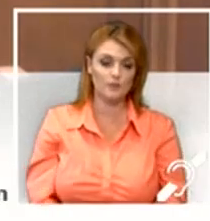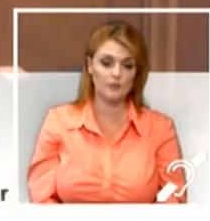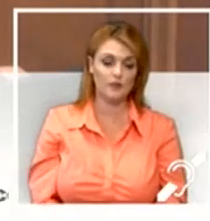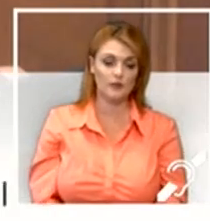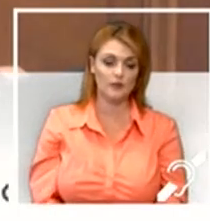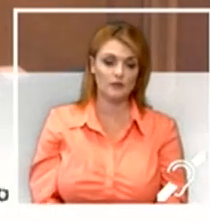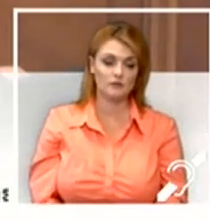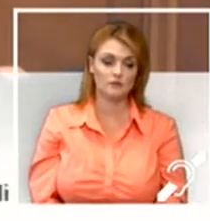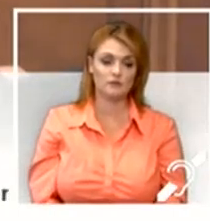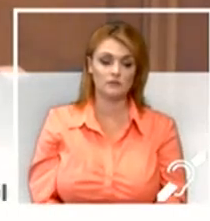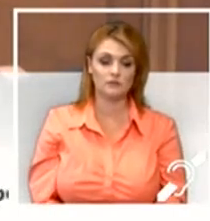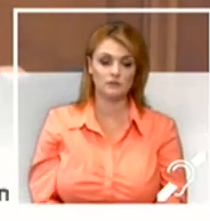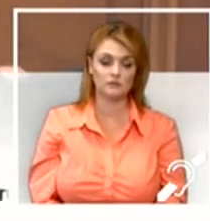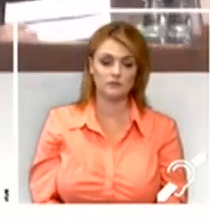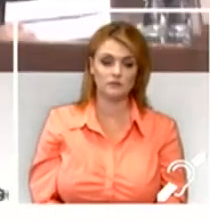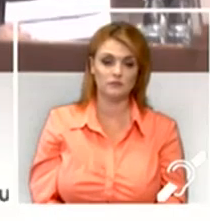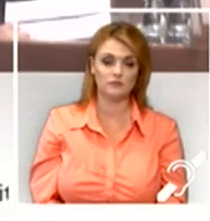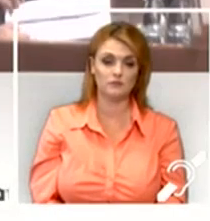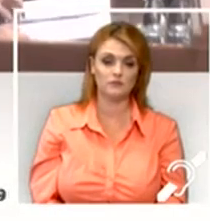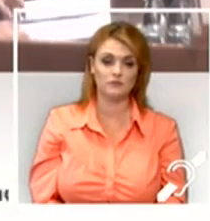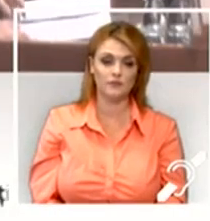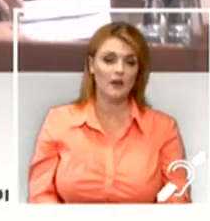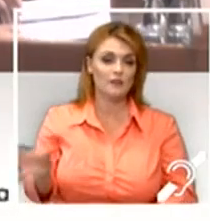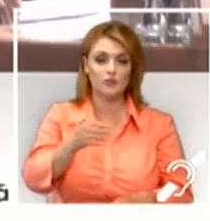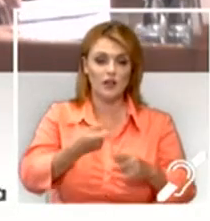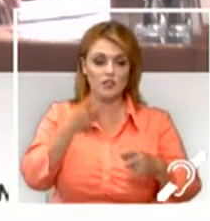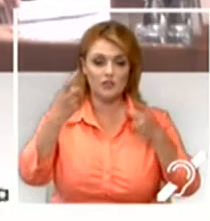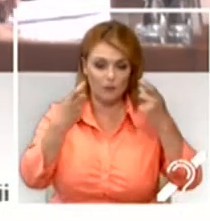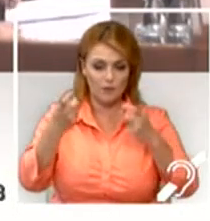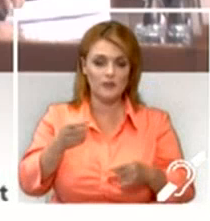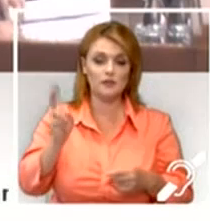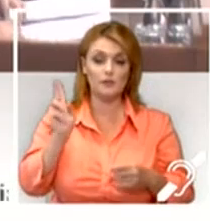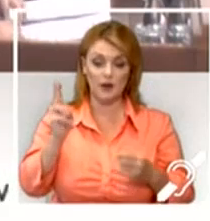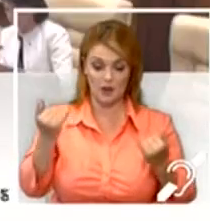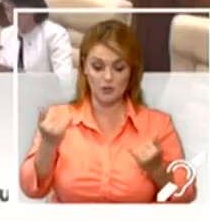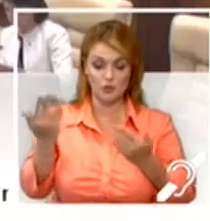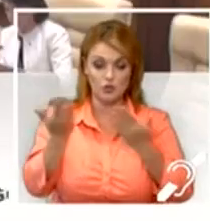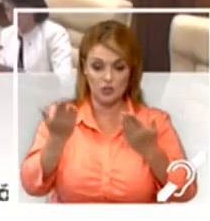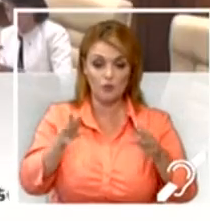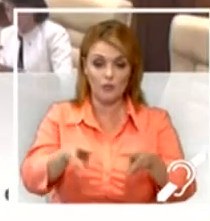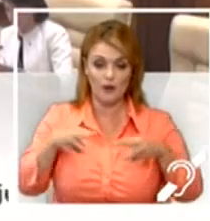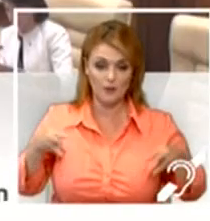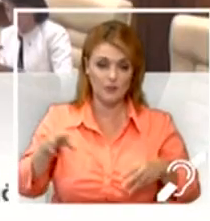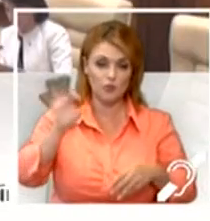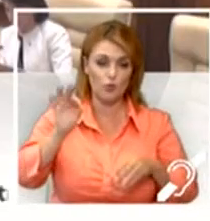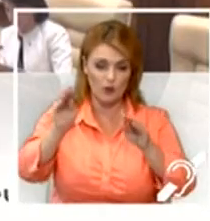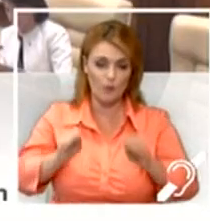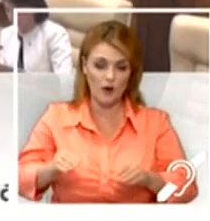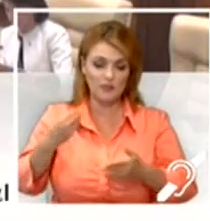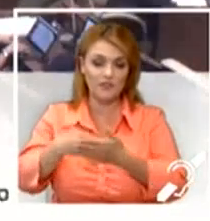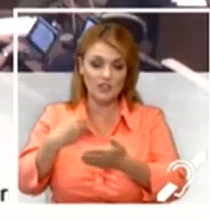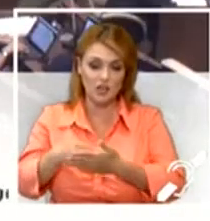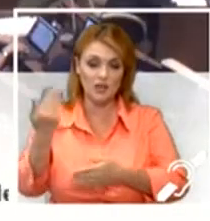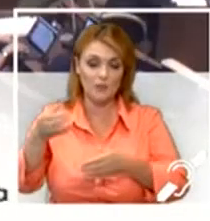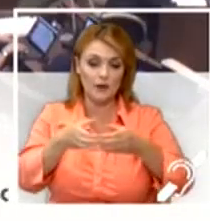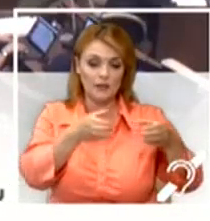contravenție sunt încă în proces de examinare. Datele prezentate în Parlament reflectă rapoartele financiare ale concurenților